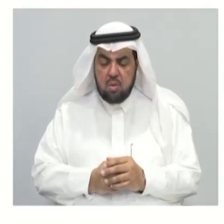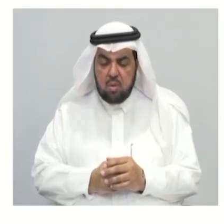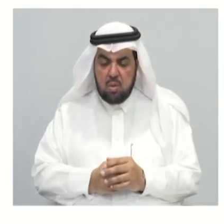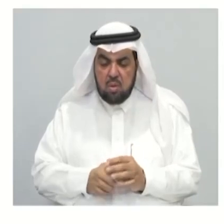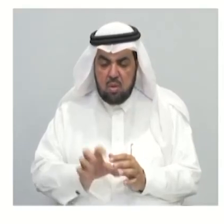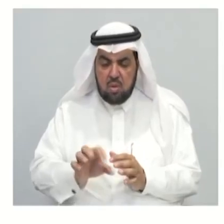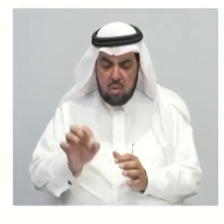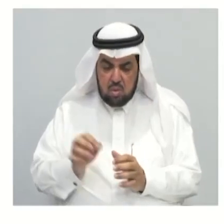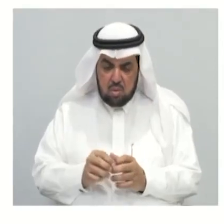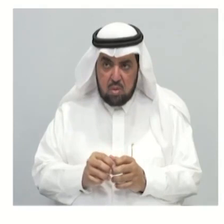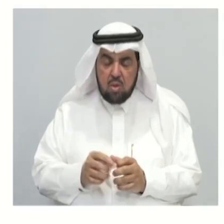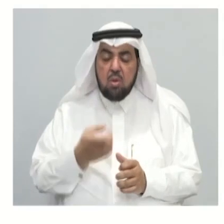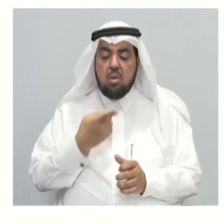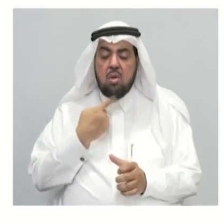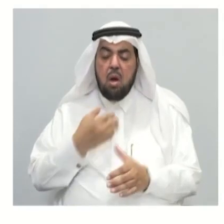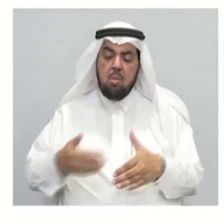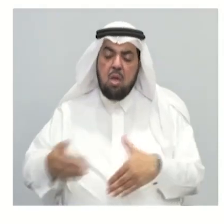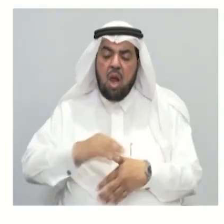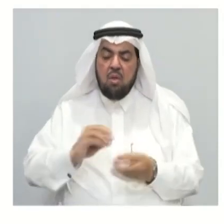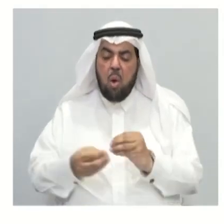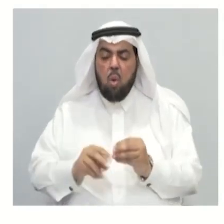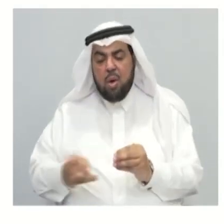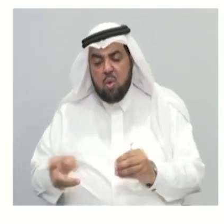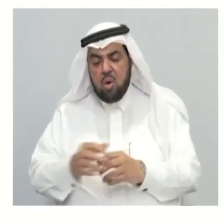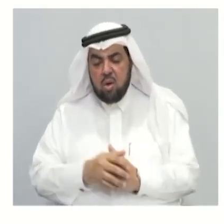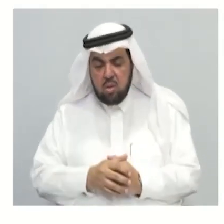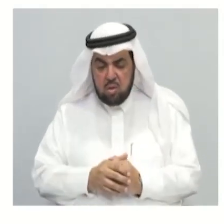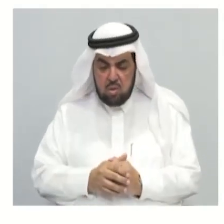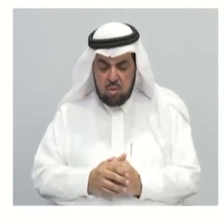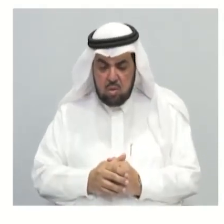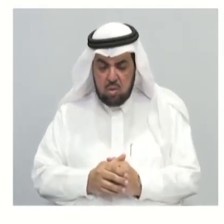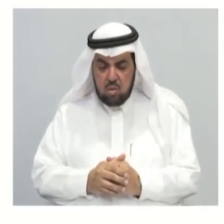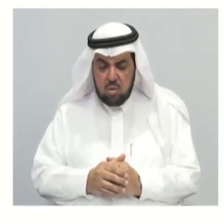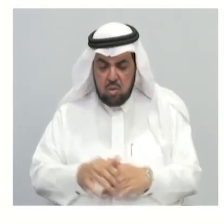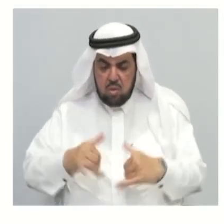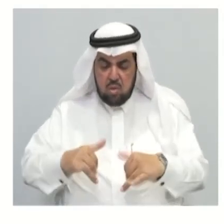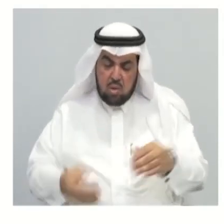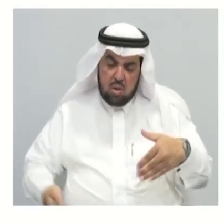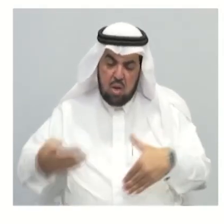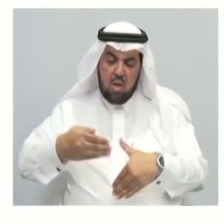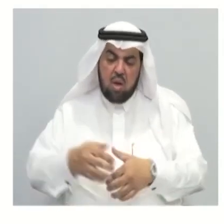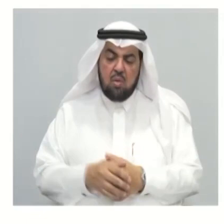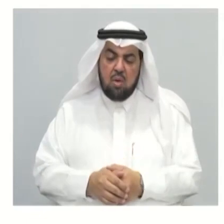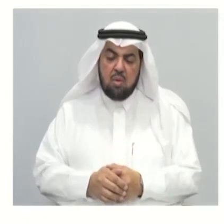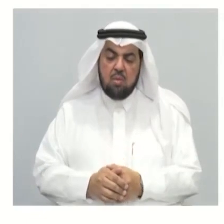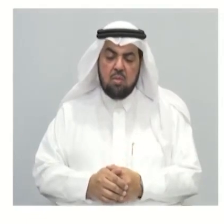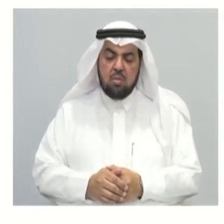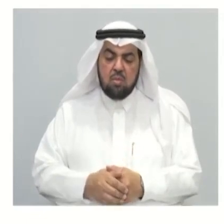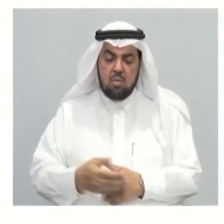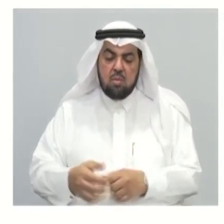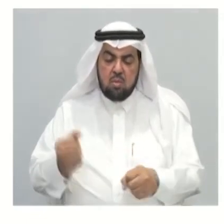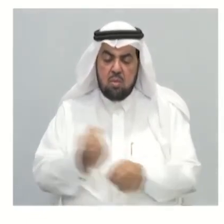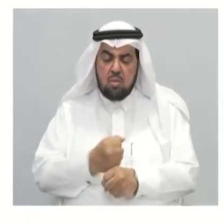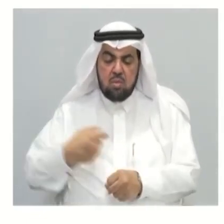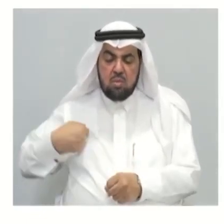والتعبئه عندما نريد اضافه الوان اخرى عن طريق اضافه ثم نقوم